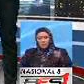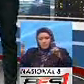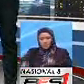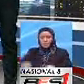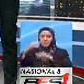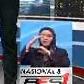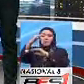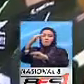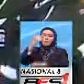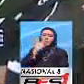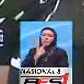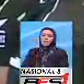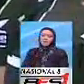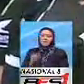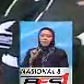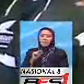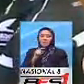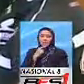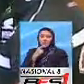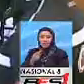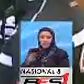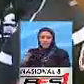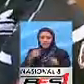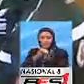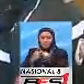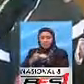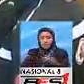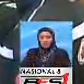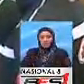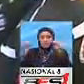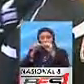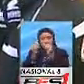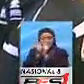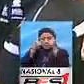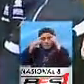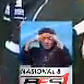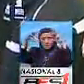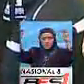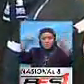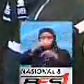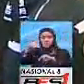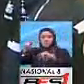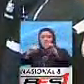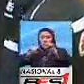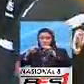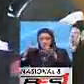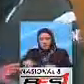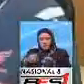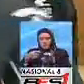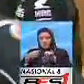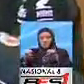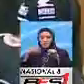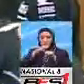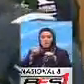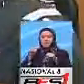lagi. Jelas beliau berdasarkan pertemuannya bersama Perdana Menteri dan pelumba-pelumba Moto2